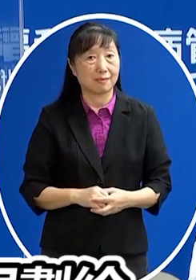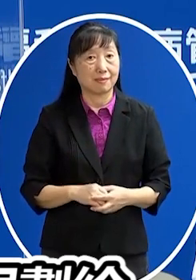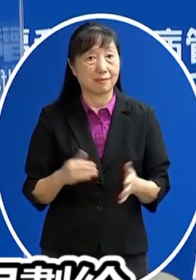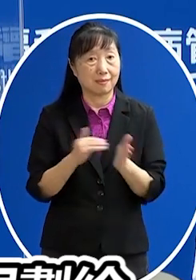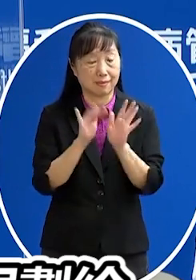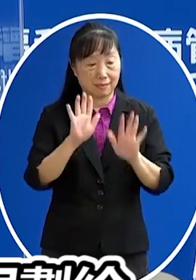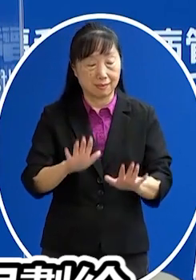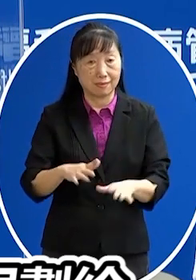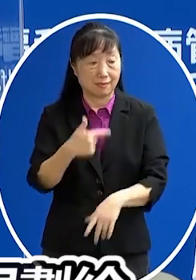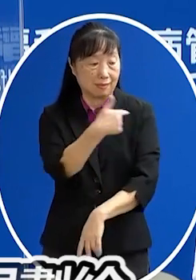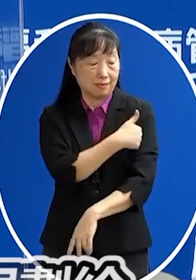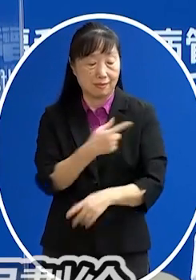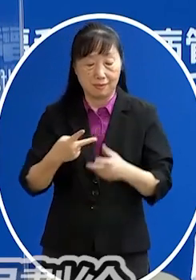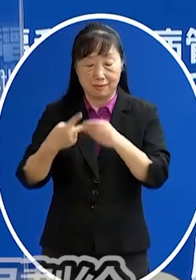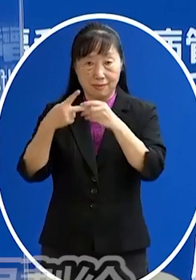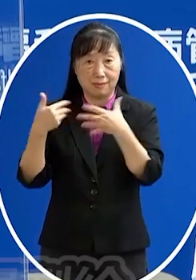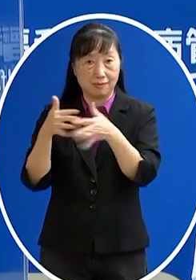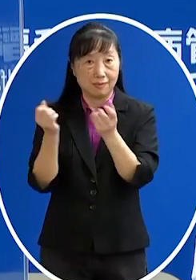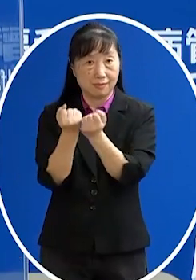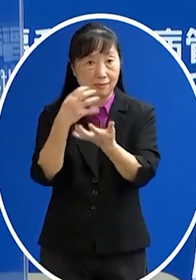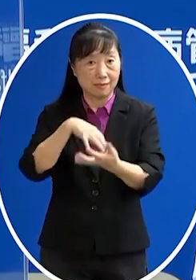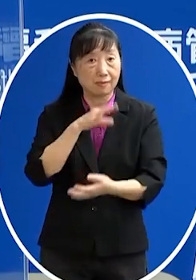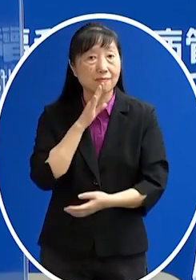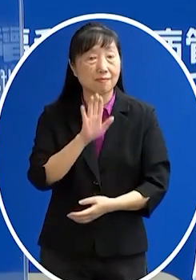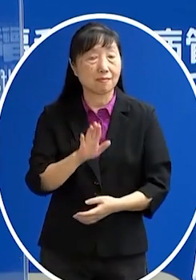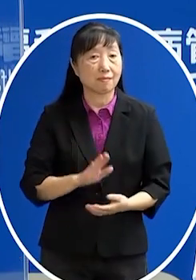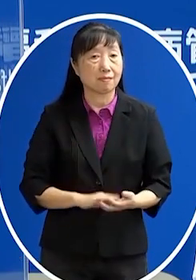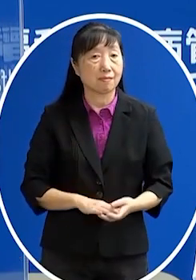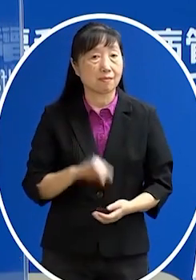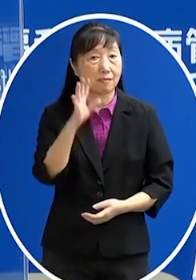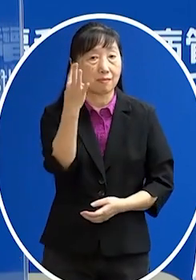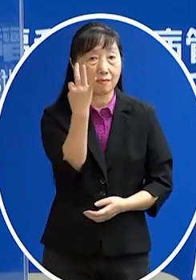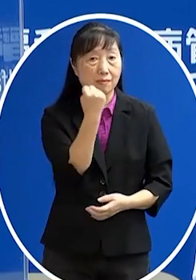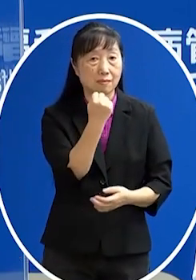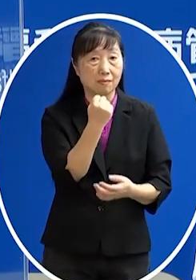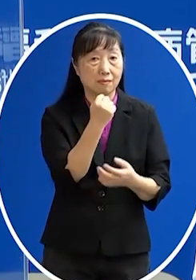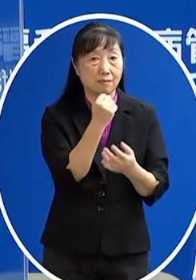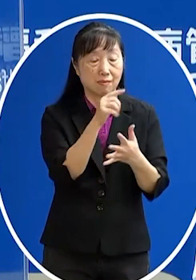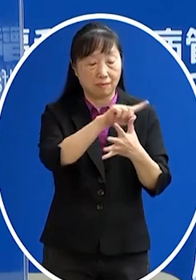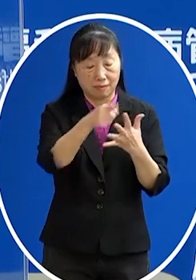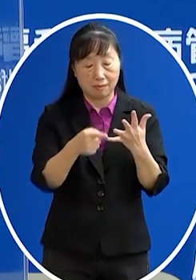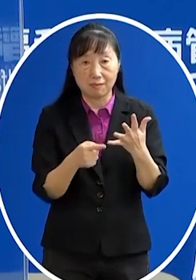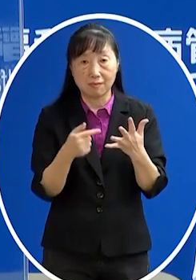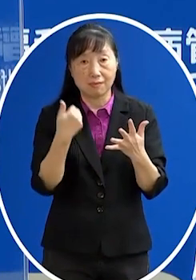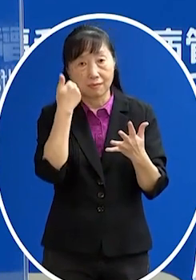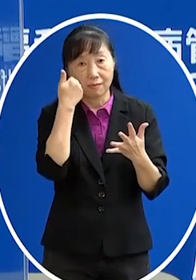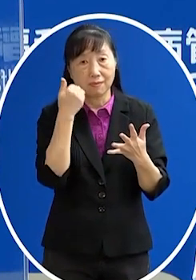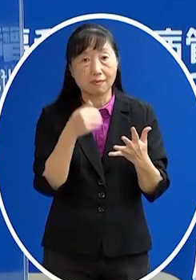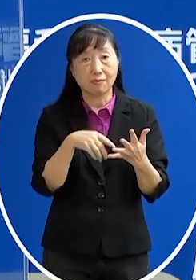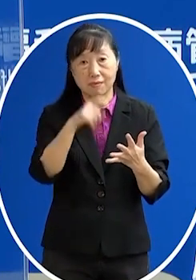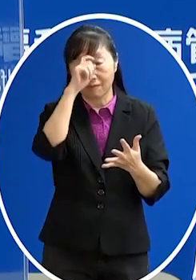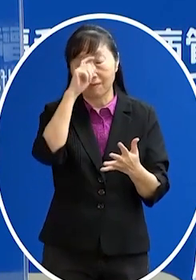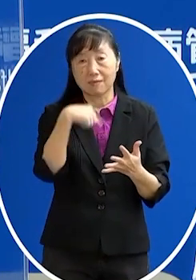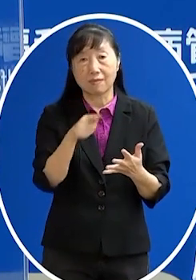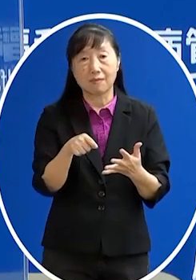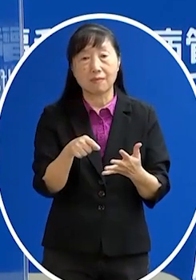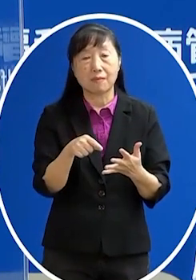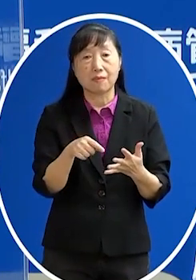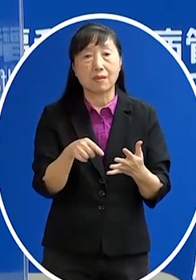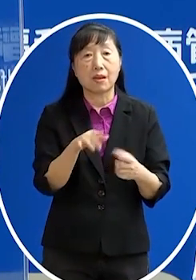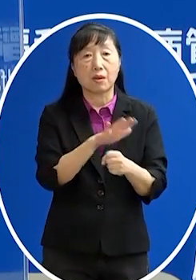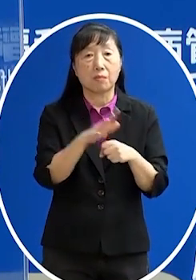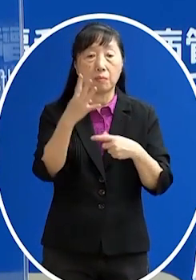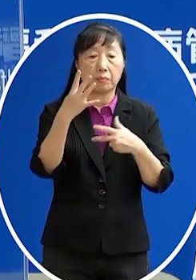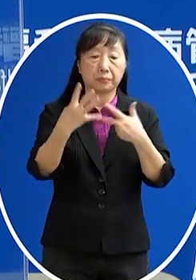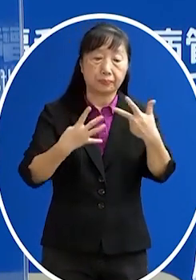打 Moderna 第二剂的哈，有这几类人，他时间哈，我们希望他们比较短的，满4周